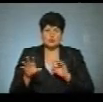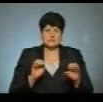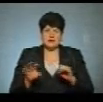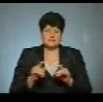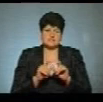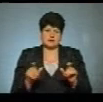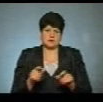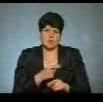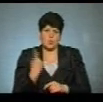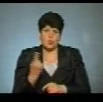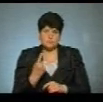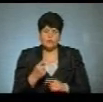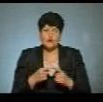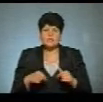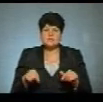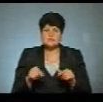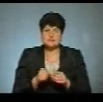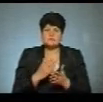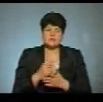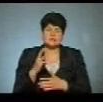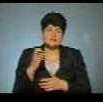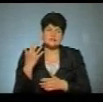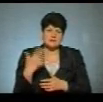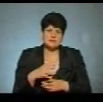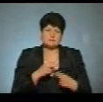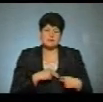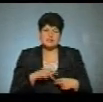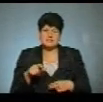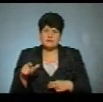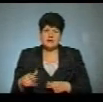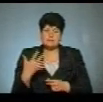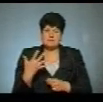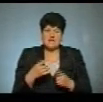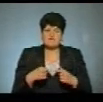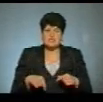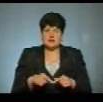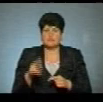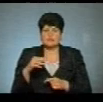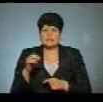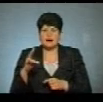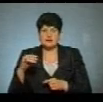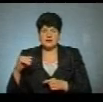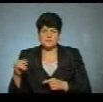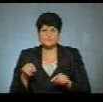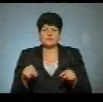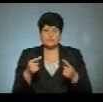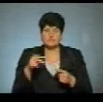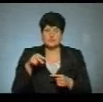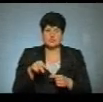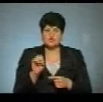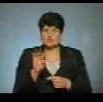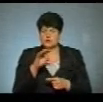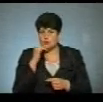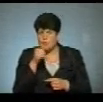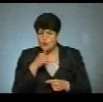області. В організації «Бавар Юкрейн» є 350 працівників та 5 відділень у Данії. Її заснували у